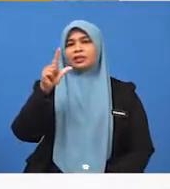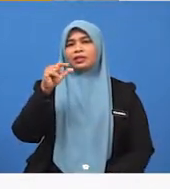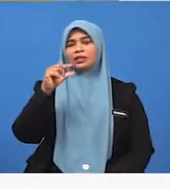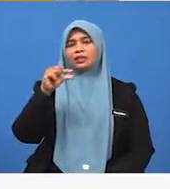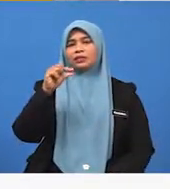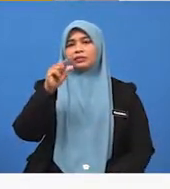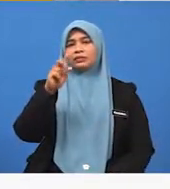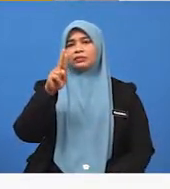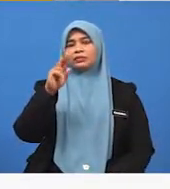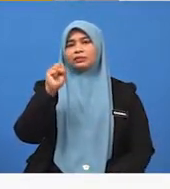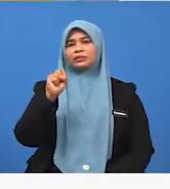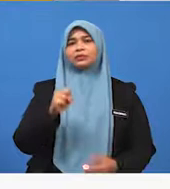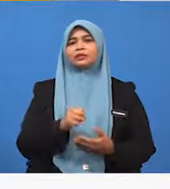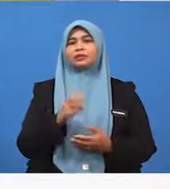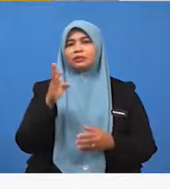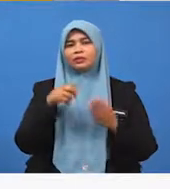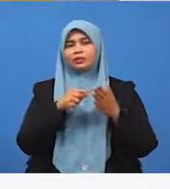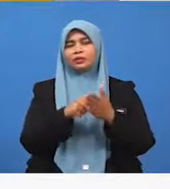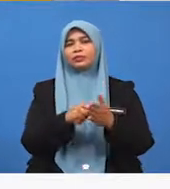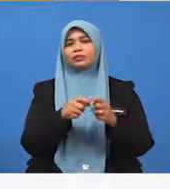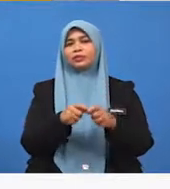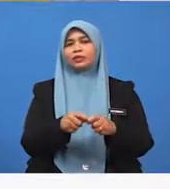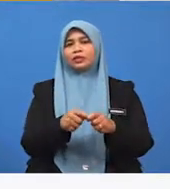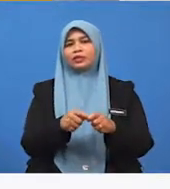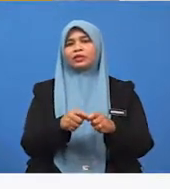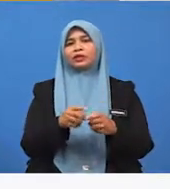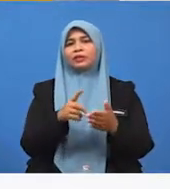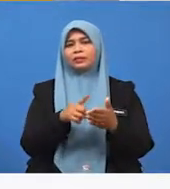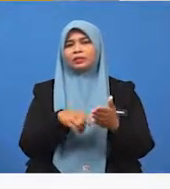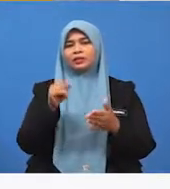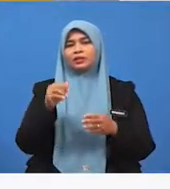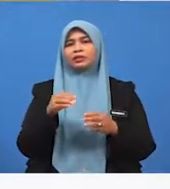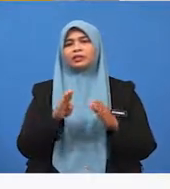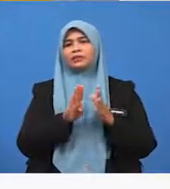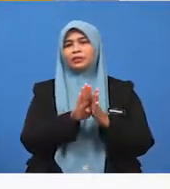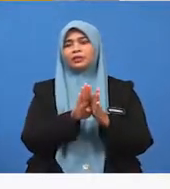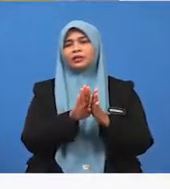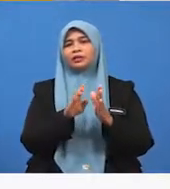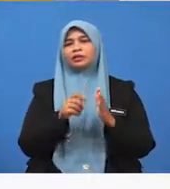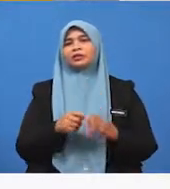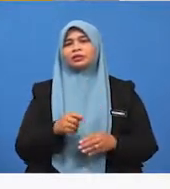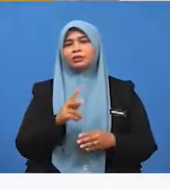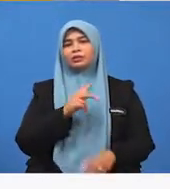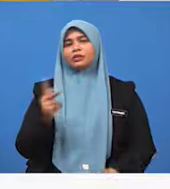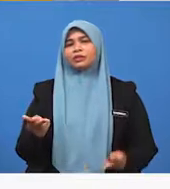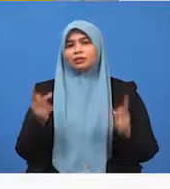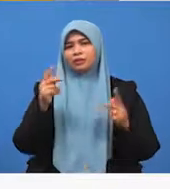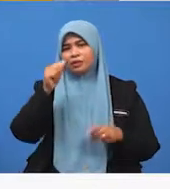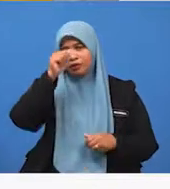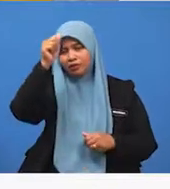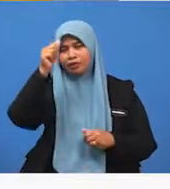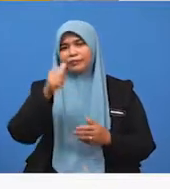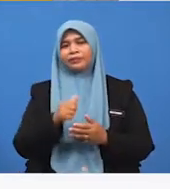menunjukkan bahawa setiap apa yang ditentukan oleh Allah Subhanahu Wa Taala